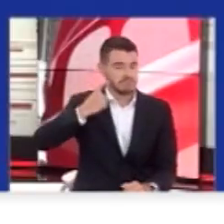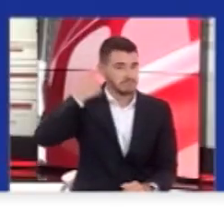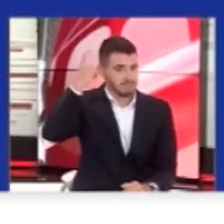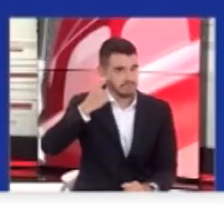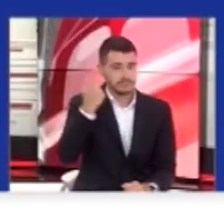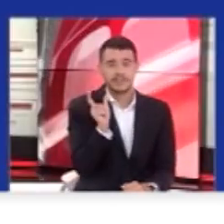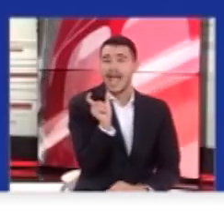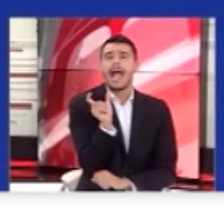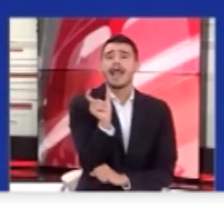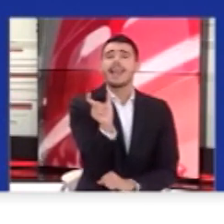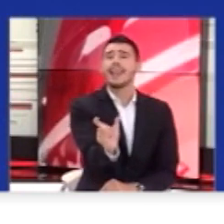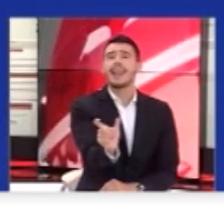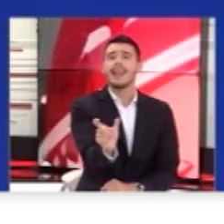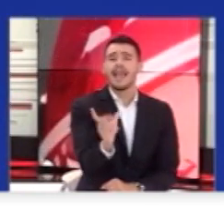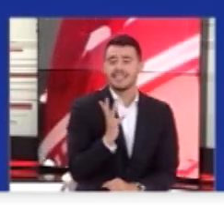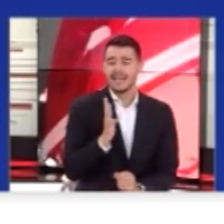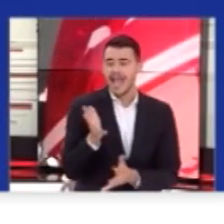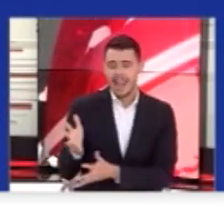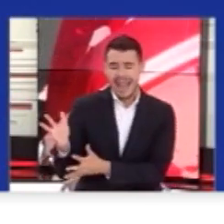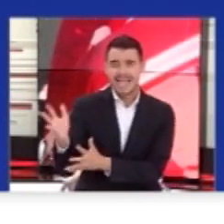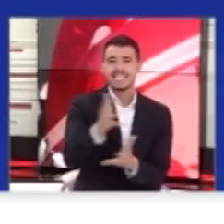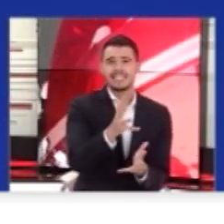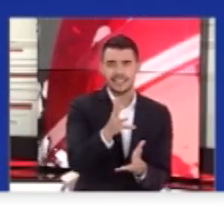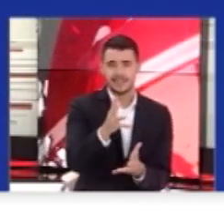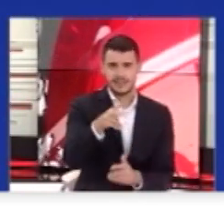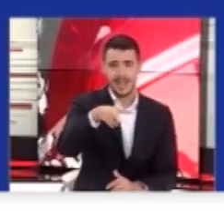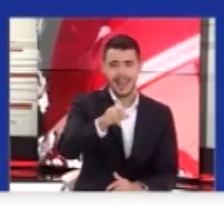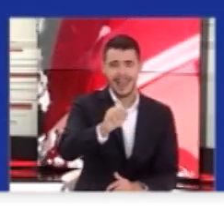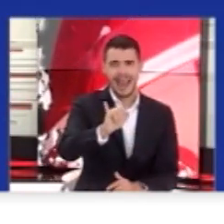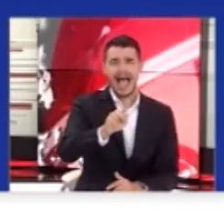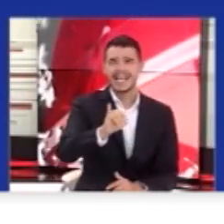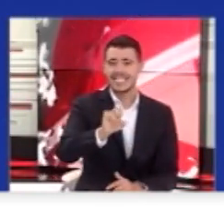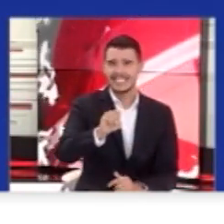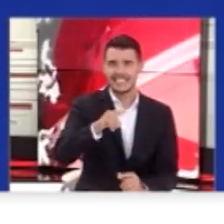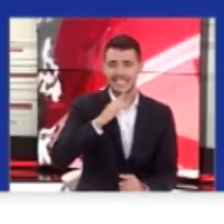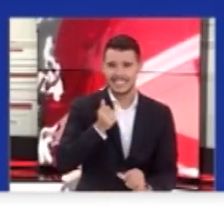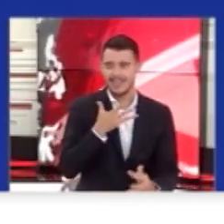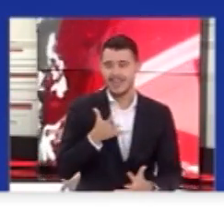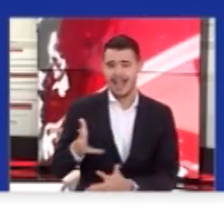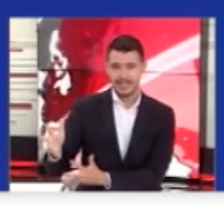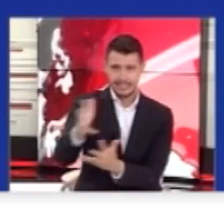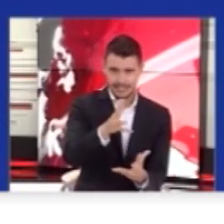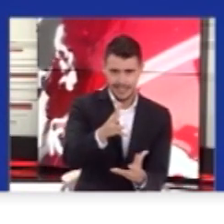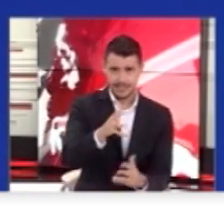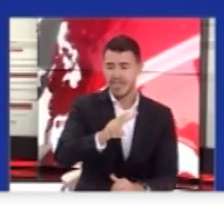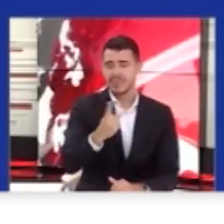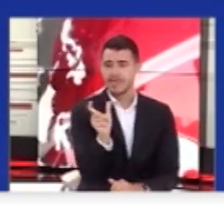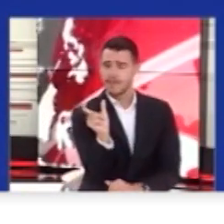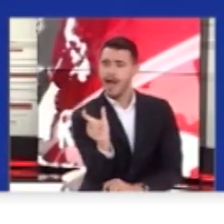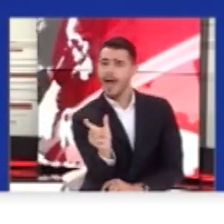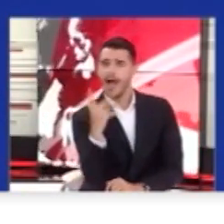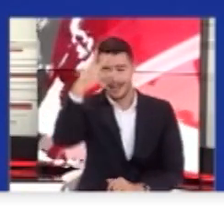Δίπλα στην λέξη λαϊκιστής υπάρχει το όνομα του κύριου Τσίπρα. Σίγουρα δεν είναι το δικό μου. Οι Έλληνες πολίτες γνωρίζουν πολύ